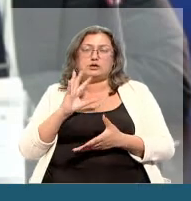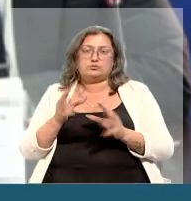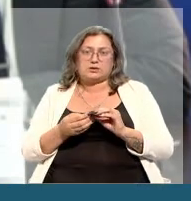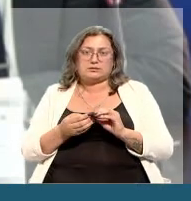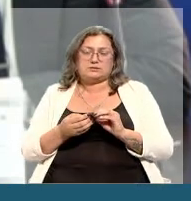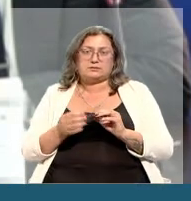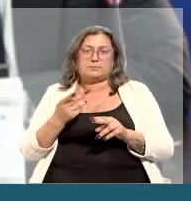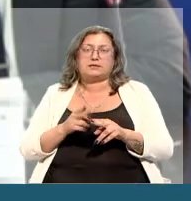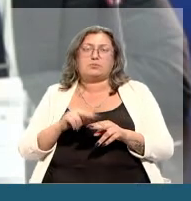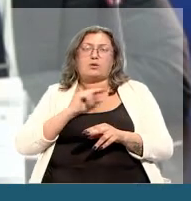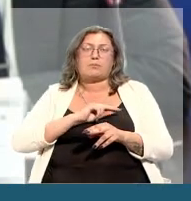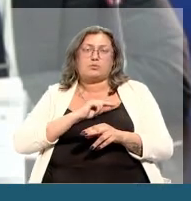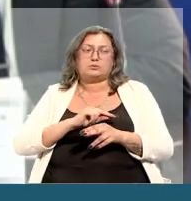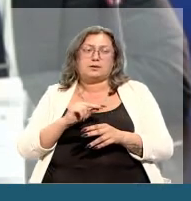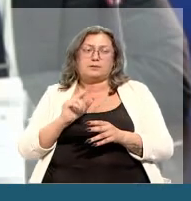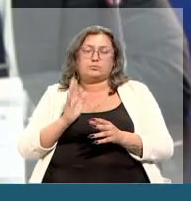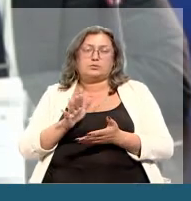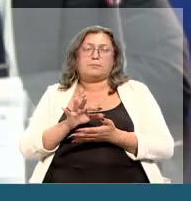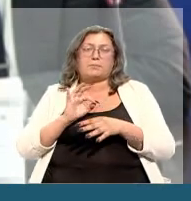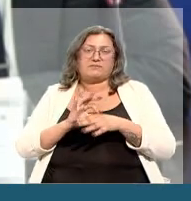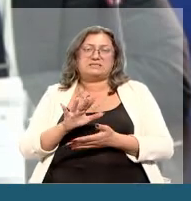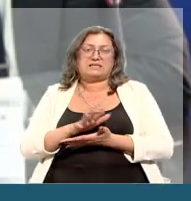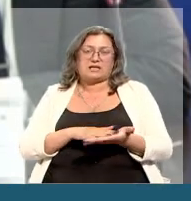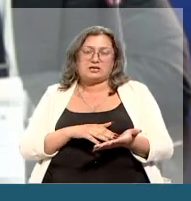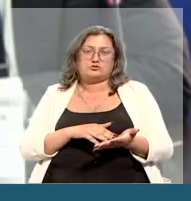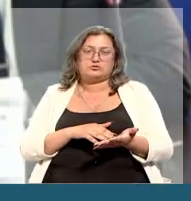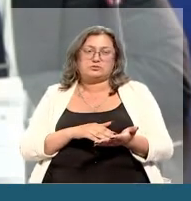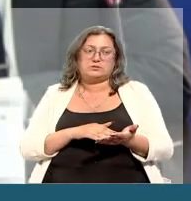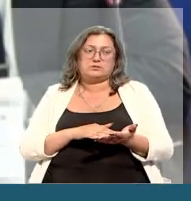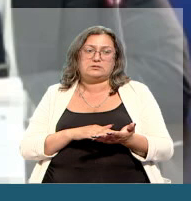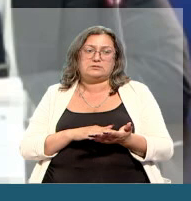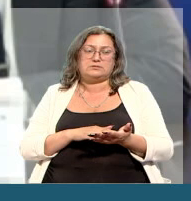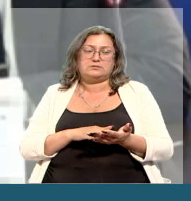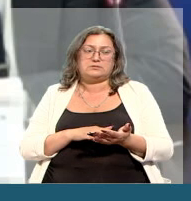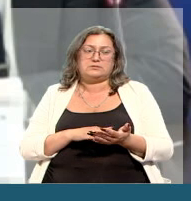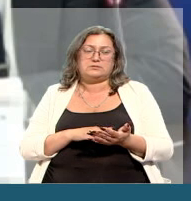результаты, поэтому работа в этом направлении будет проводиться и далее. Кроме этого,